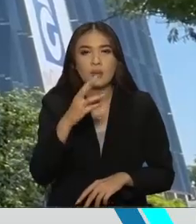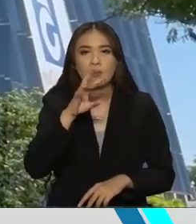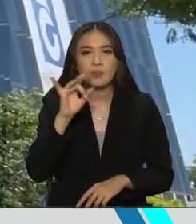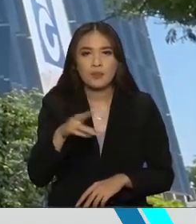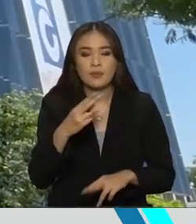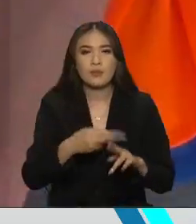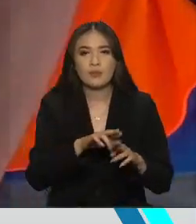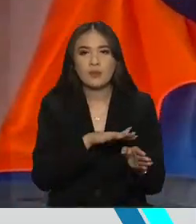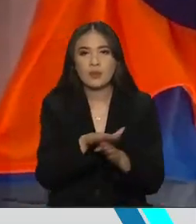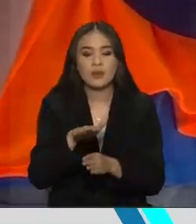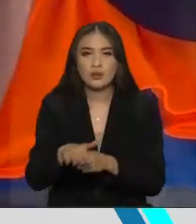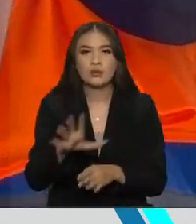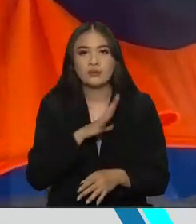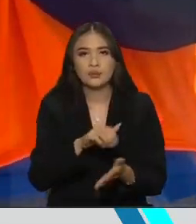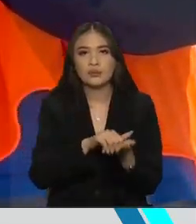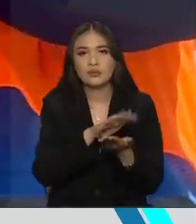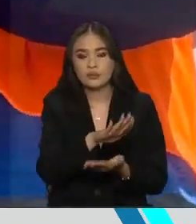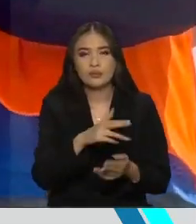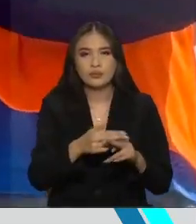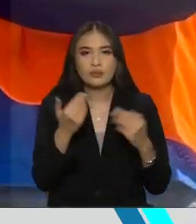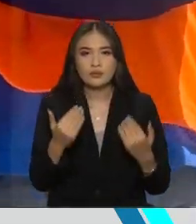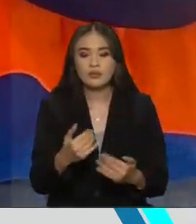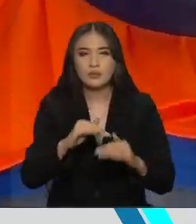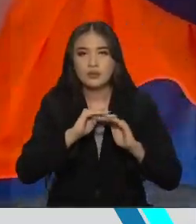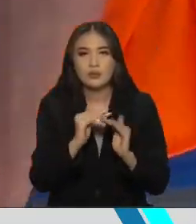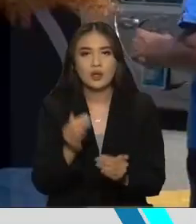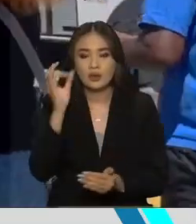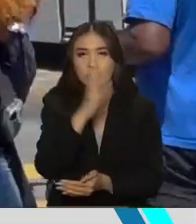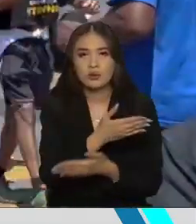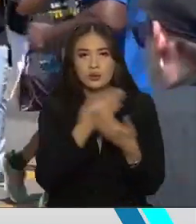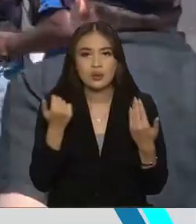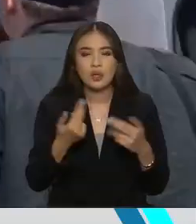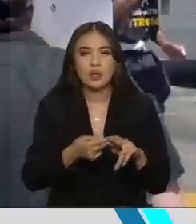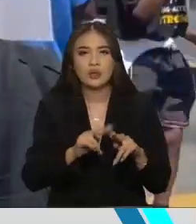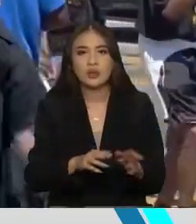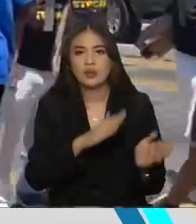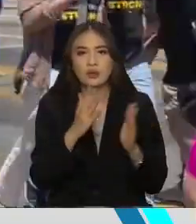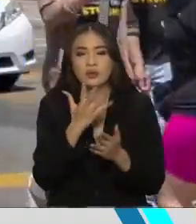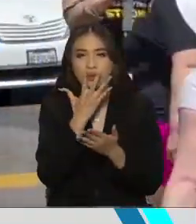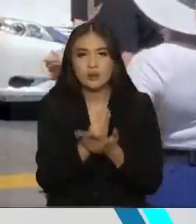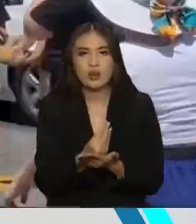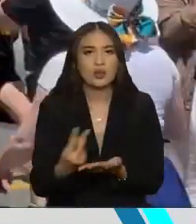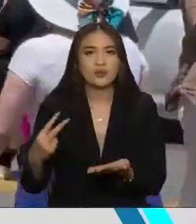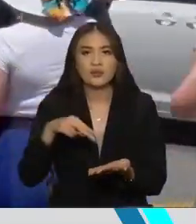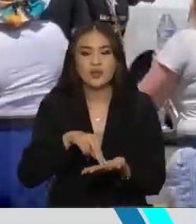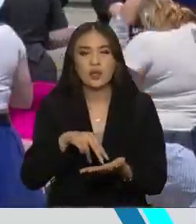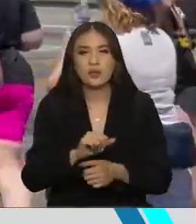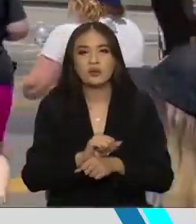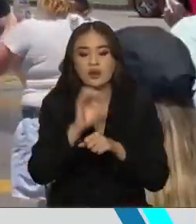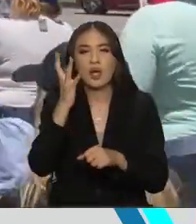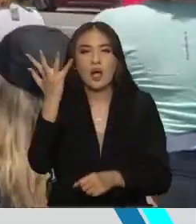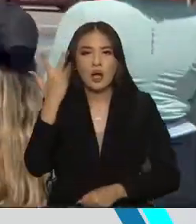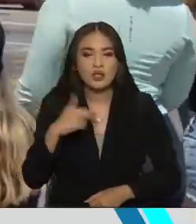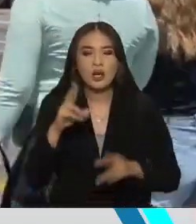оларды орындаудан бас тартты. Дәл қазір ешқандай келіссөз жүріп жатқан жоқ. Тараптар өз дегеніне табандап тұрып алған. Мәселенің қашан